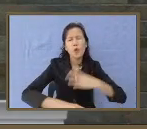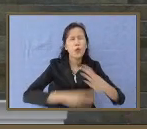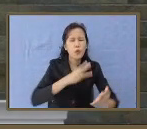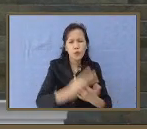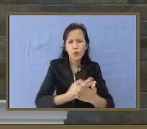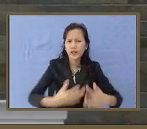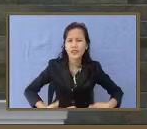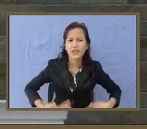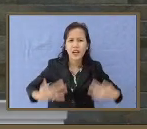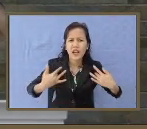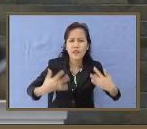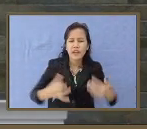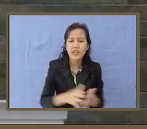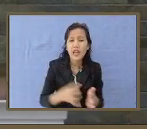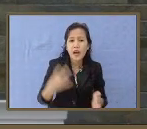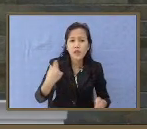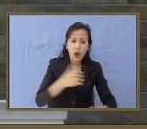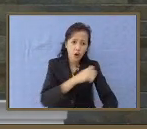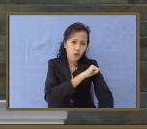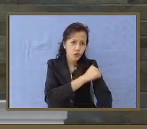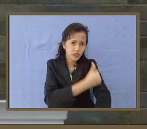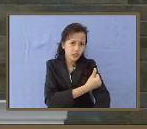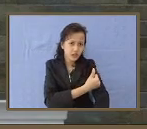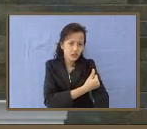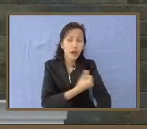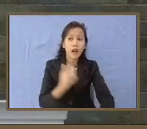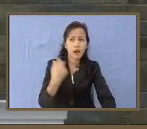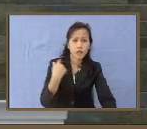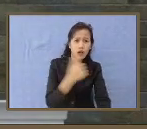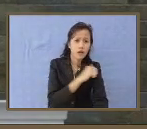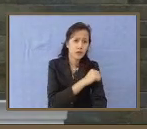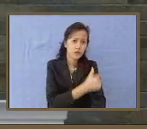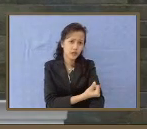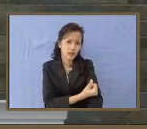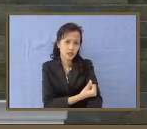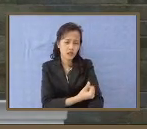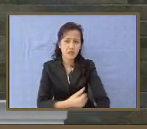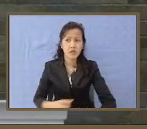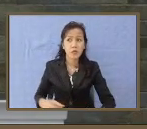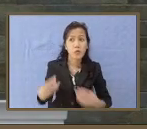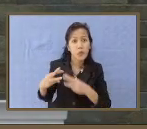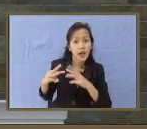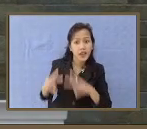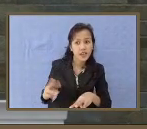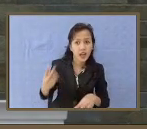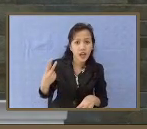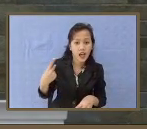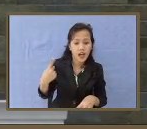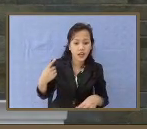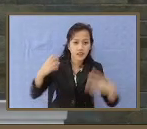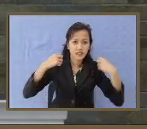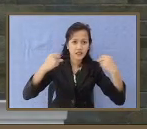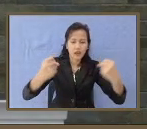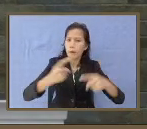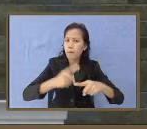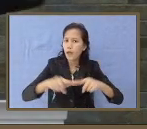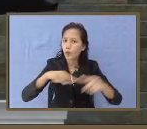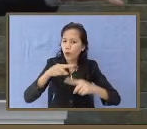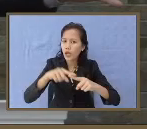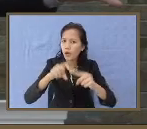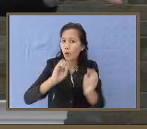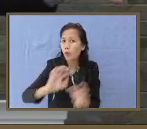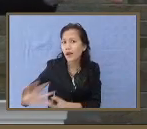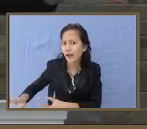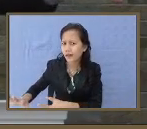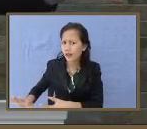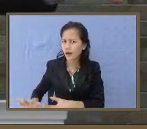buhay na ikaw ay may authority. May authority ka lang habang ikaw may kapangyarihan, may lakas. But once na mawala na yung lakas mo, wala